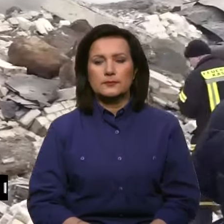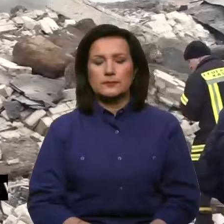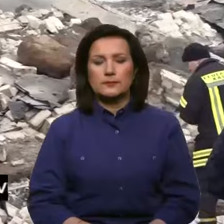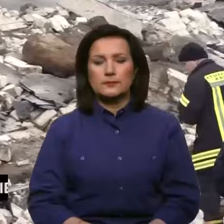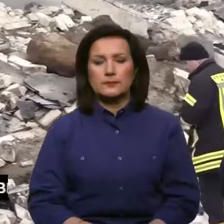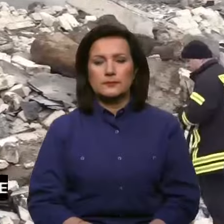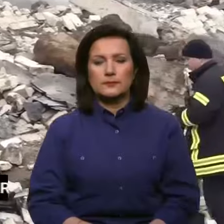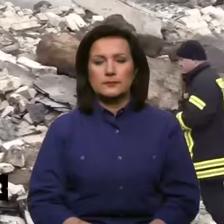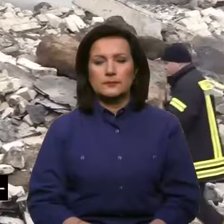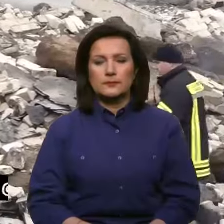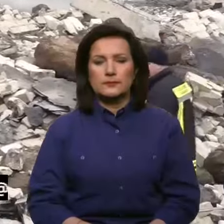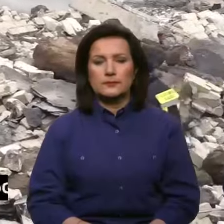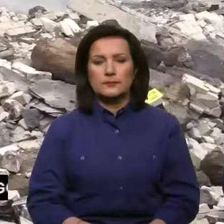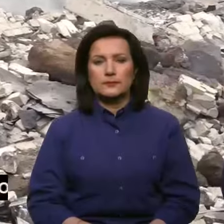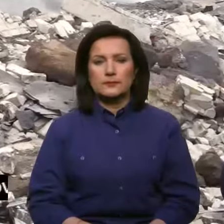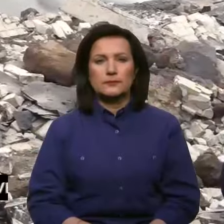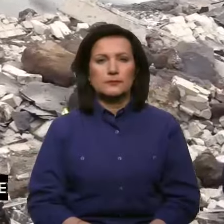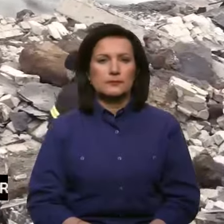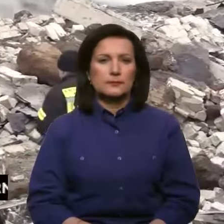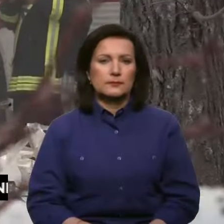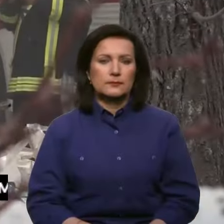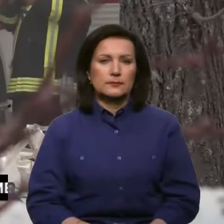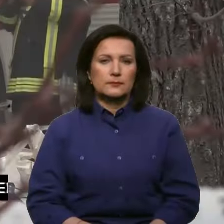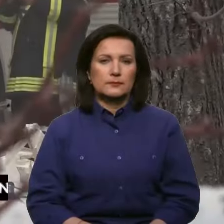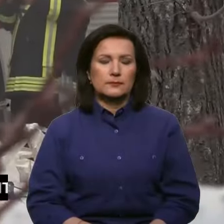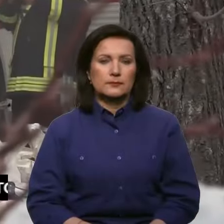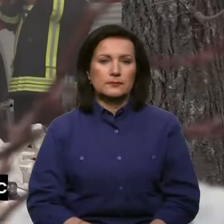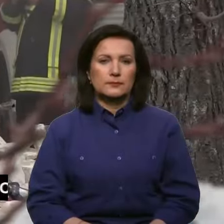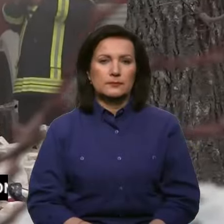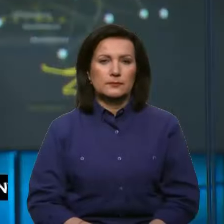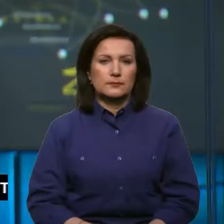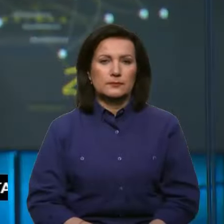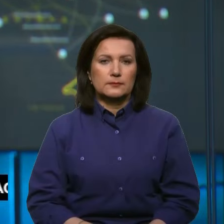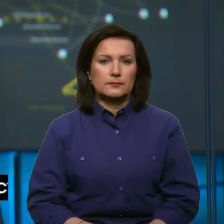Юлія Коршенко, Богдан Заїка, Суспільне новини.